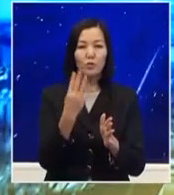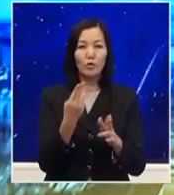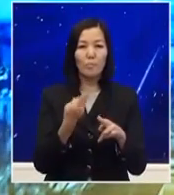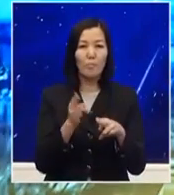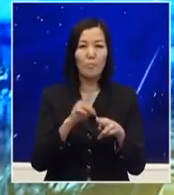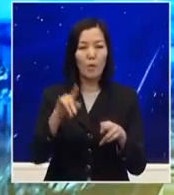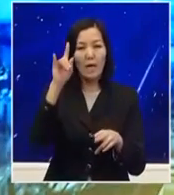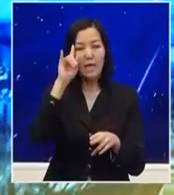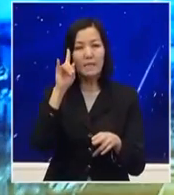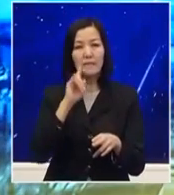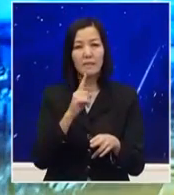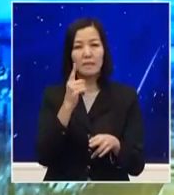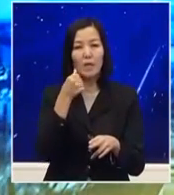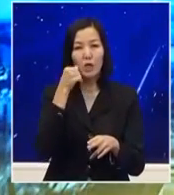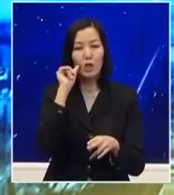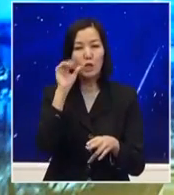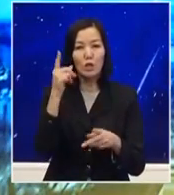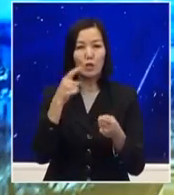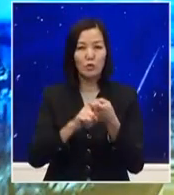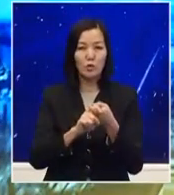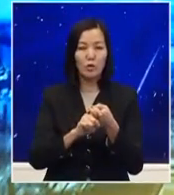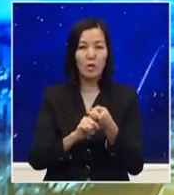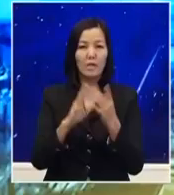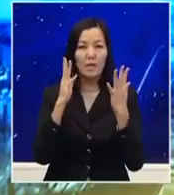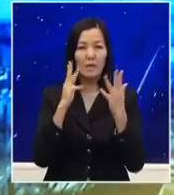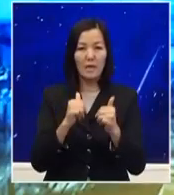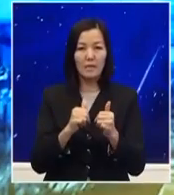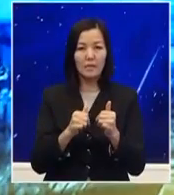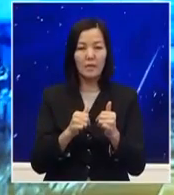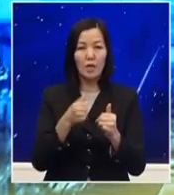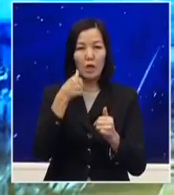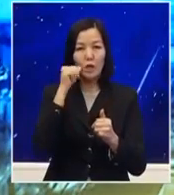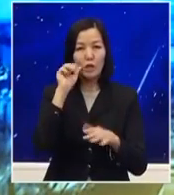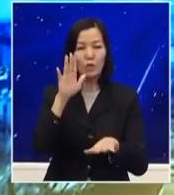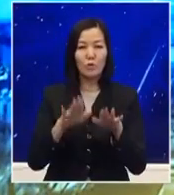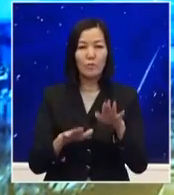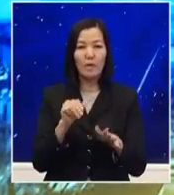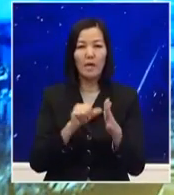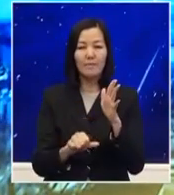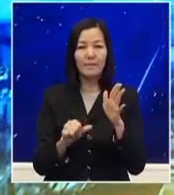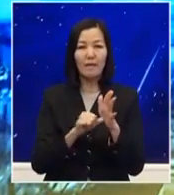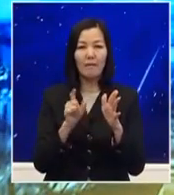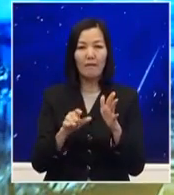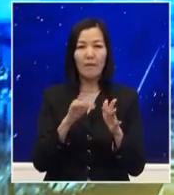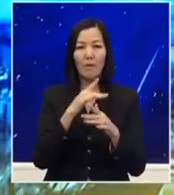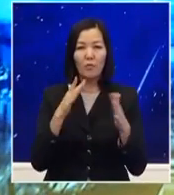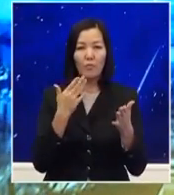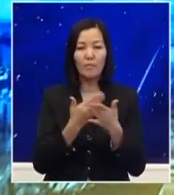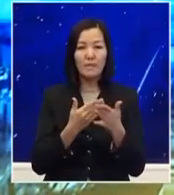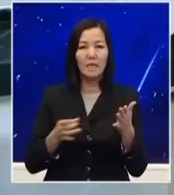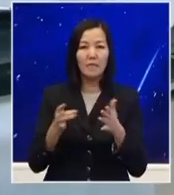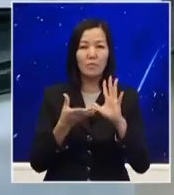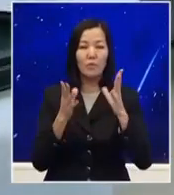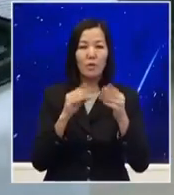Бұл Қазақстанда бір тәулікте коронавирус жұқтырған адам саны. Кешегі күнмен салыстырғанда 66 адамға көп. Мәселен, республика